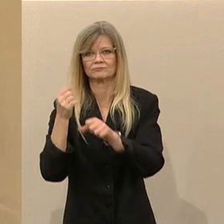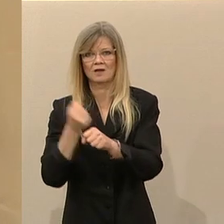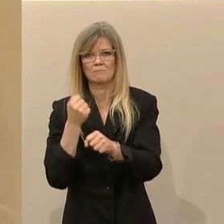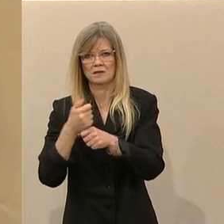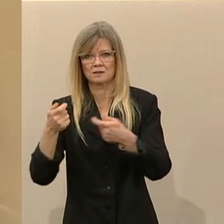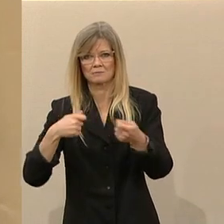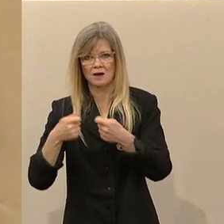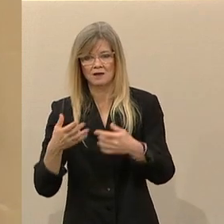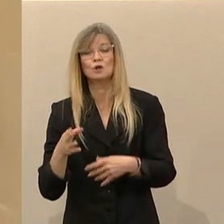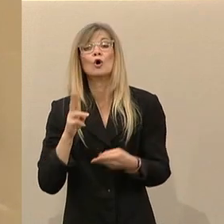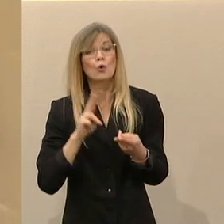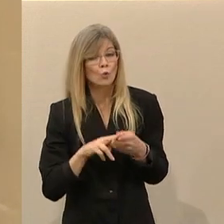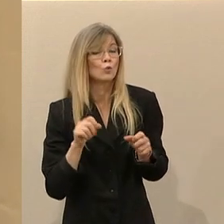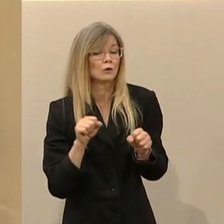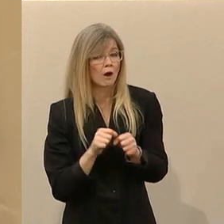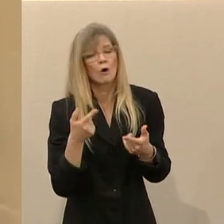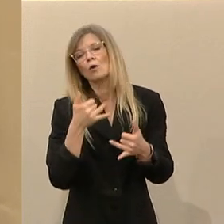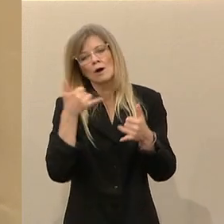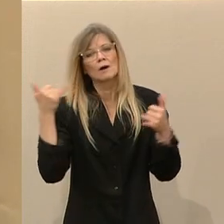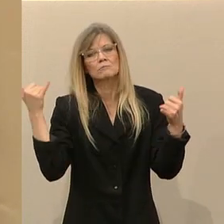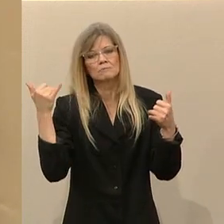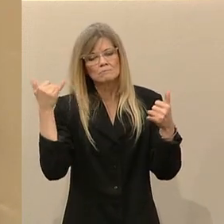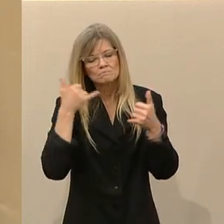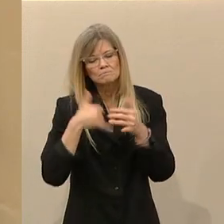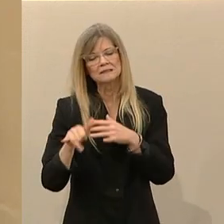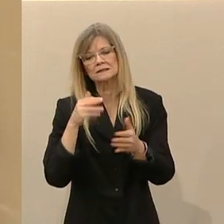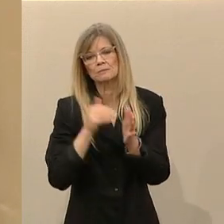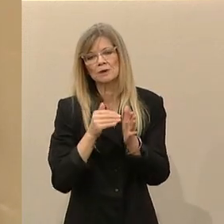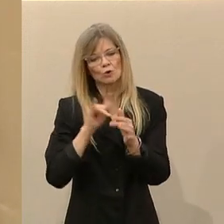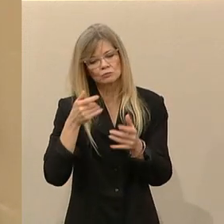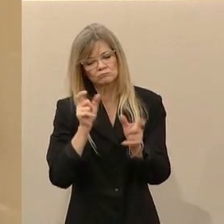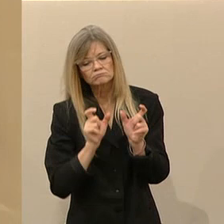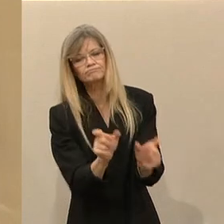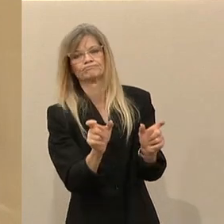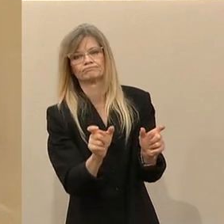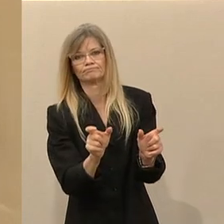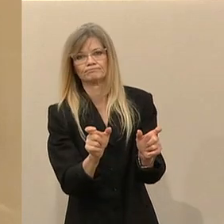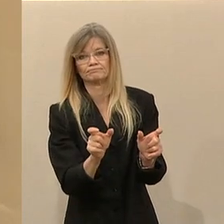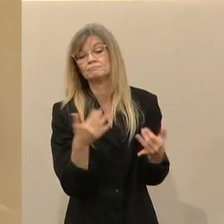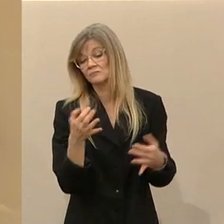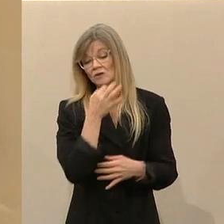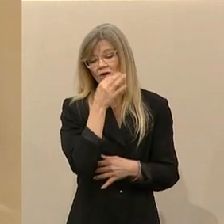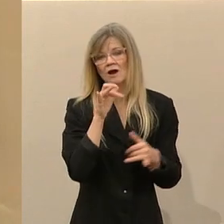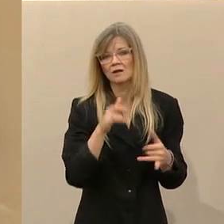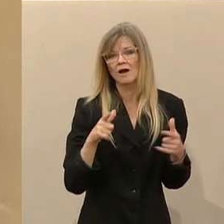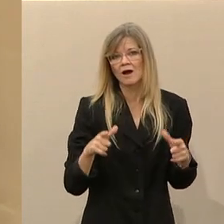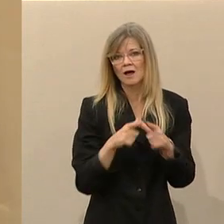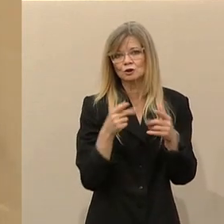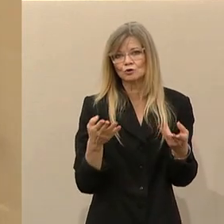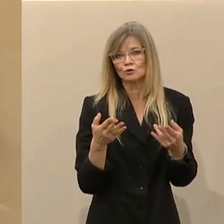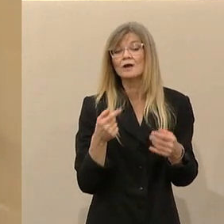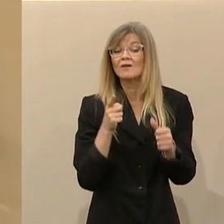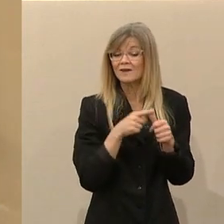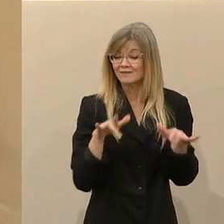zu verhindern. Das ist eine Frage der Gerechtigkeit, nämlich der Leistungsgerechtigkeit. Leistung muss sich wieder lohnen.